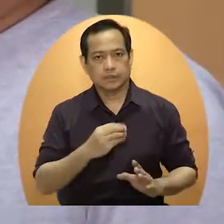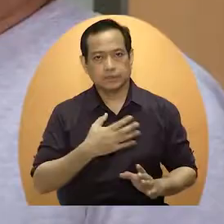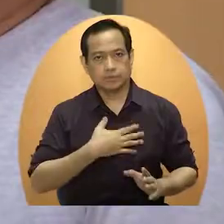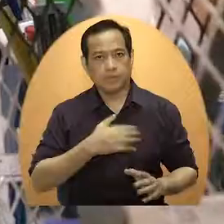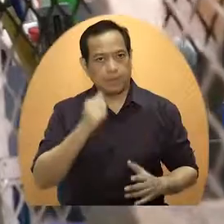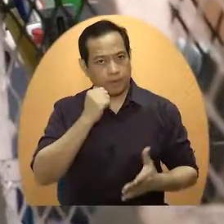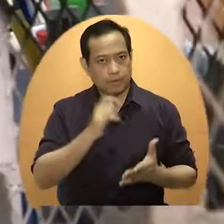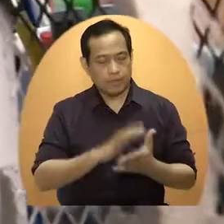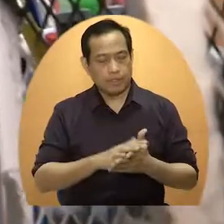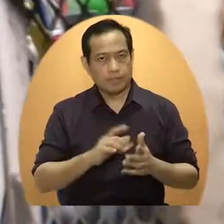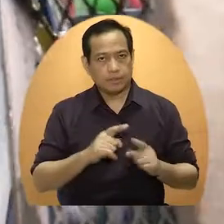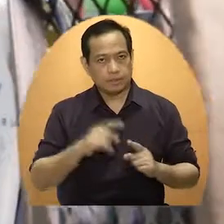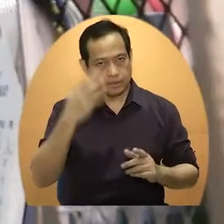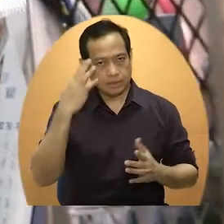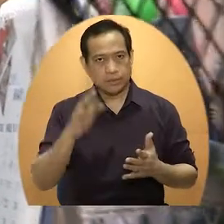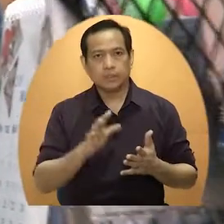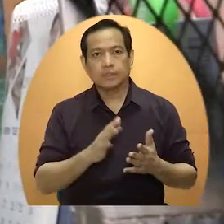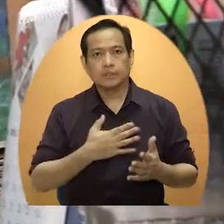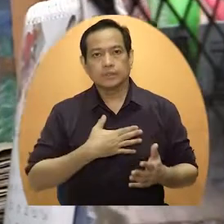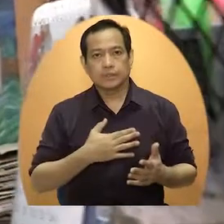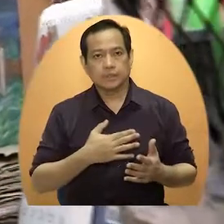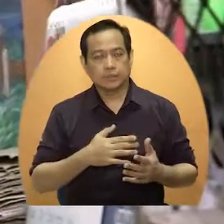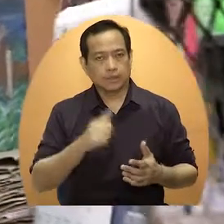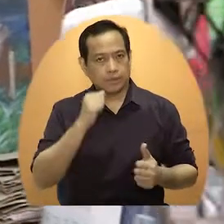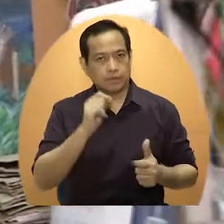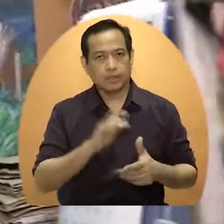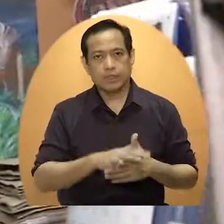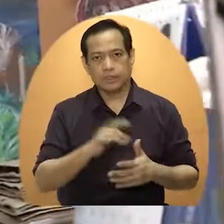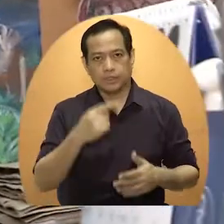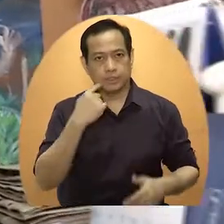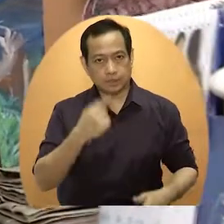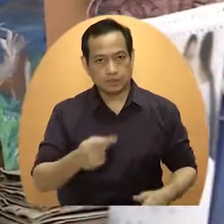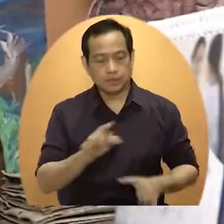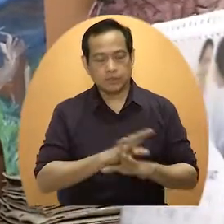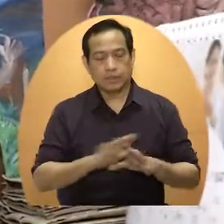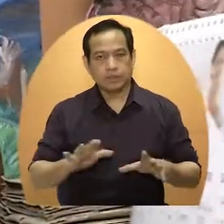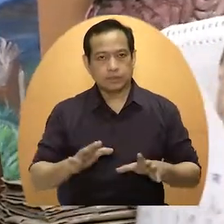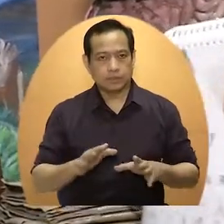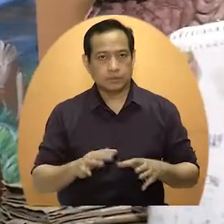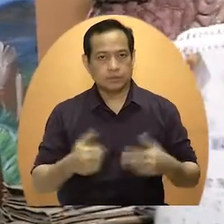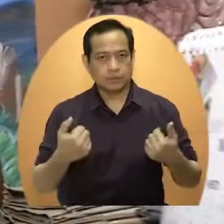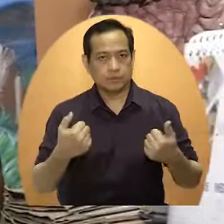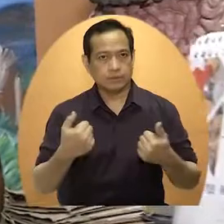ko. Ang problema lang yung asawa ko. Pag sabi ko nga huwag magsugal,